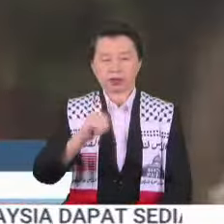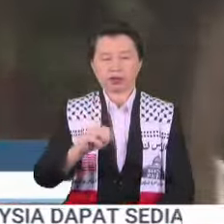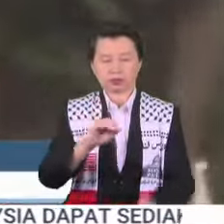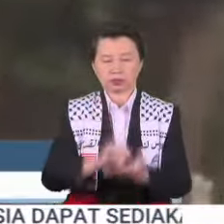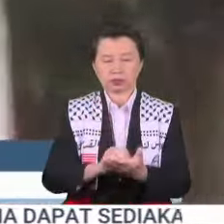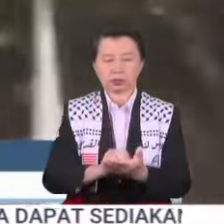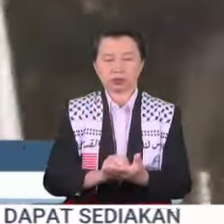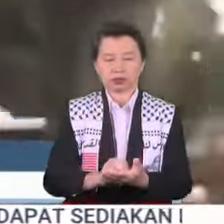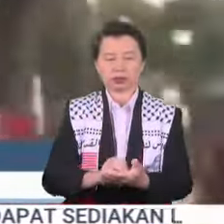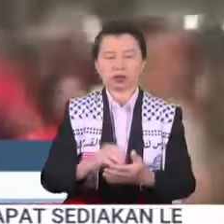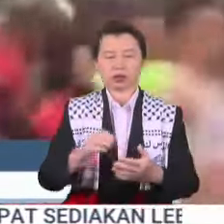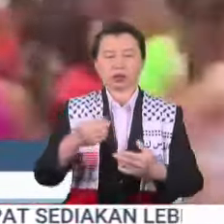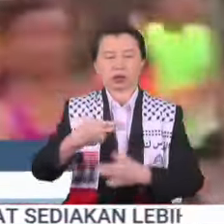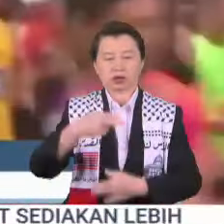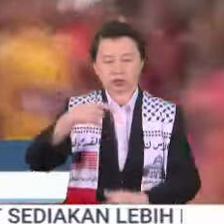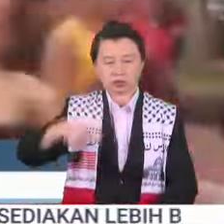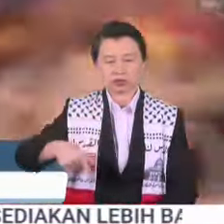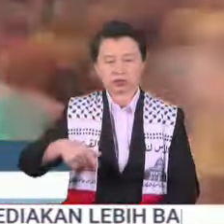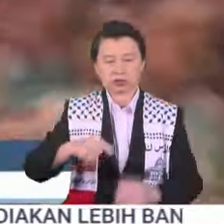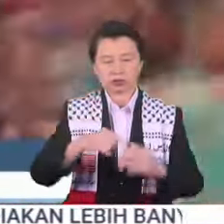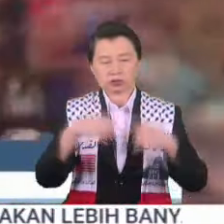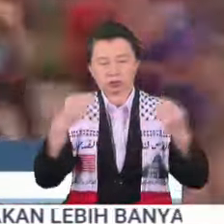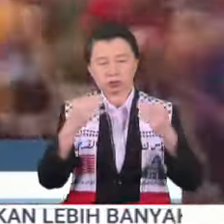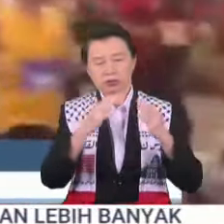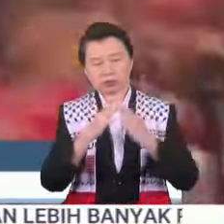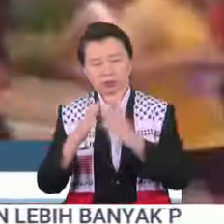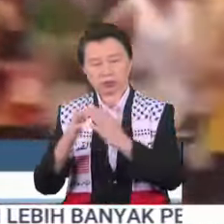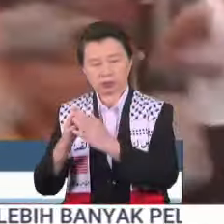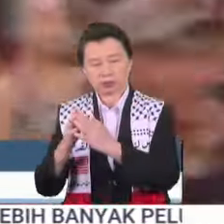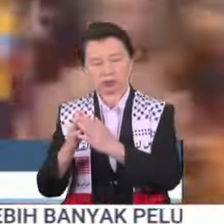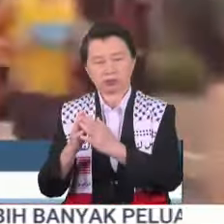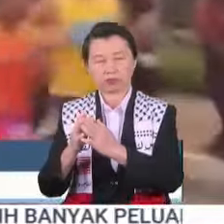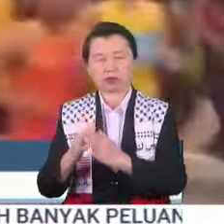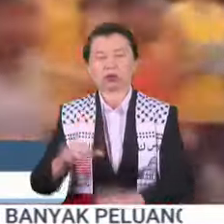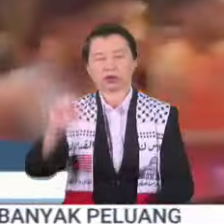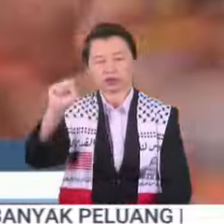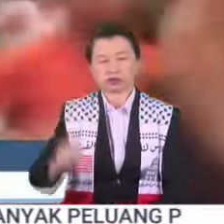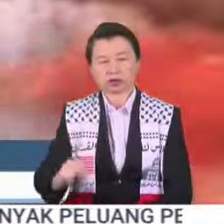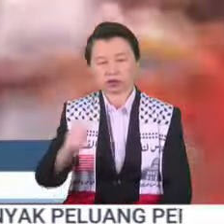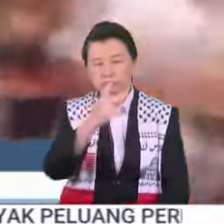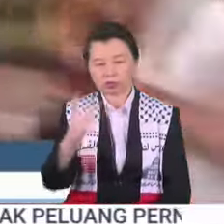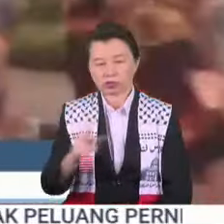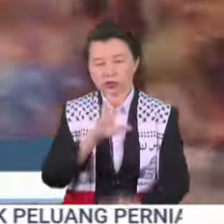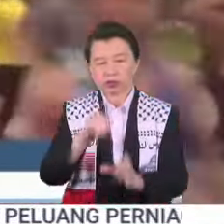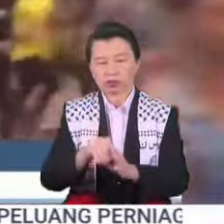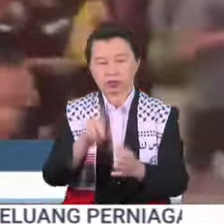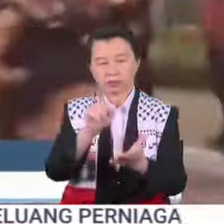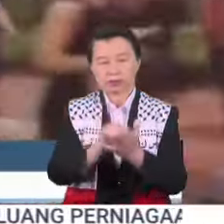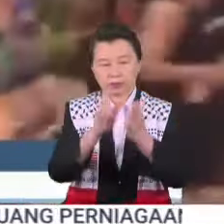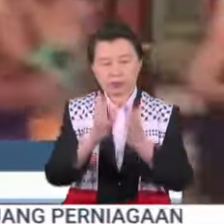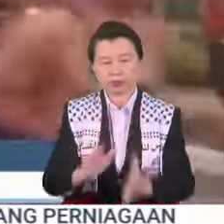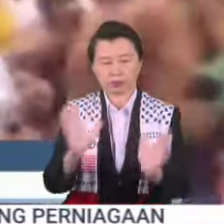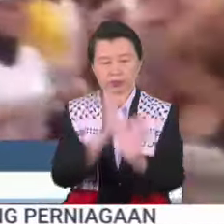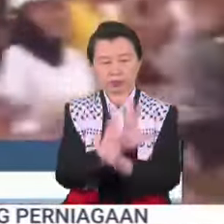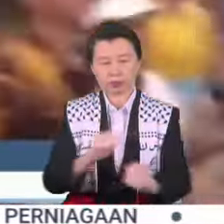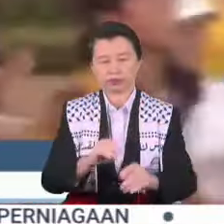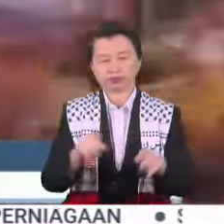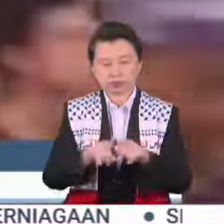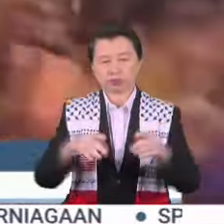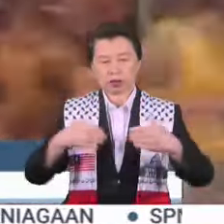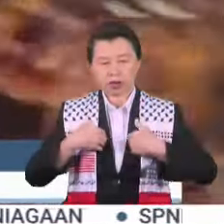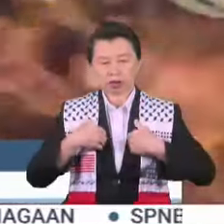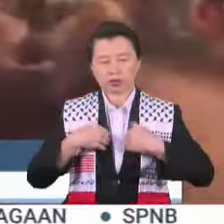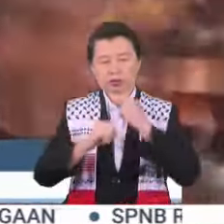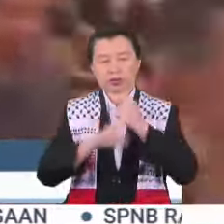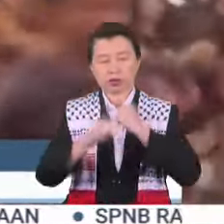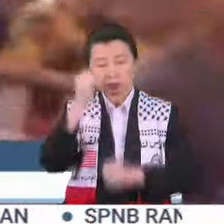di perkarangan Ibu Pejabat Majlis Bandaraya Kuching Selatan. Acara tersebut turut disertai pengamal media Sarawak. Turut diadakan